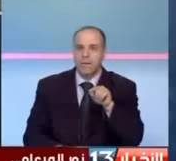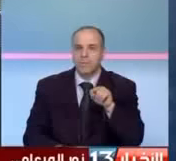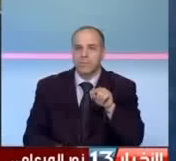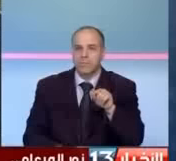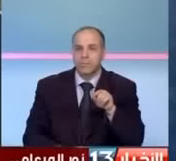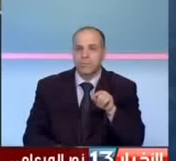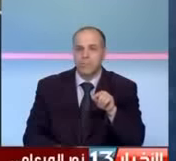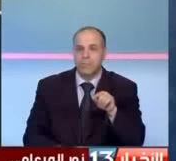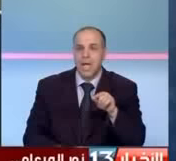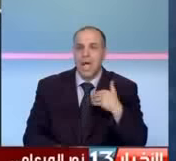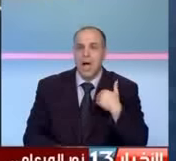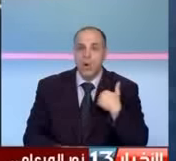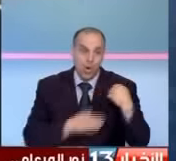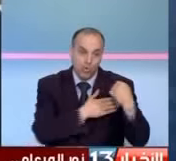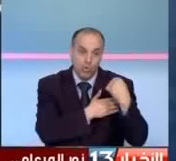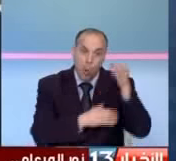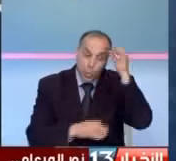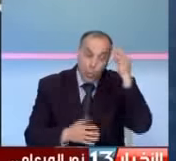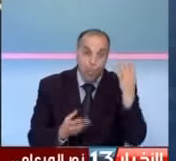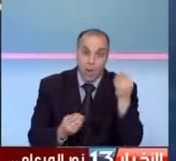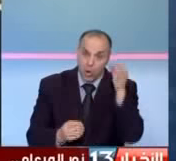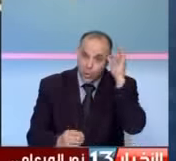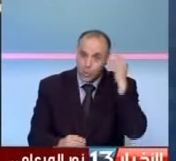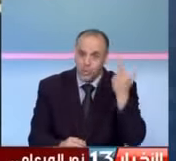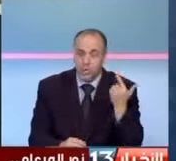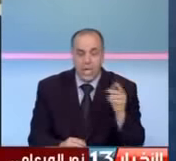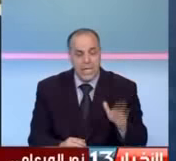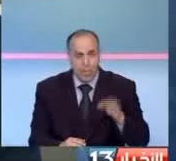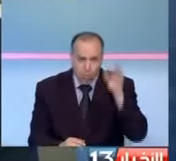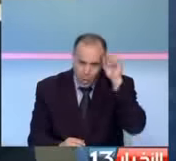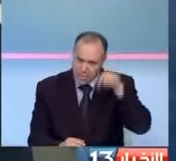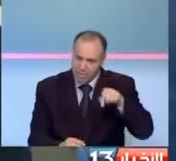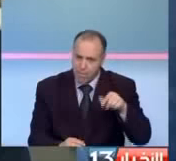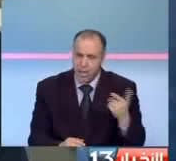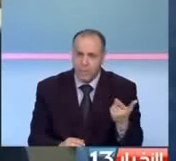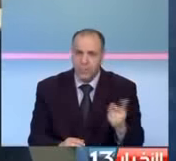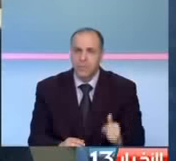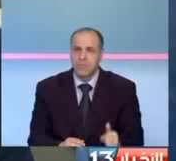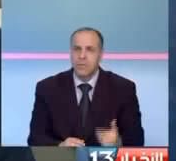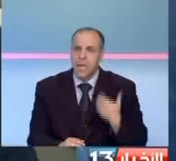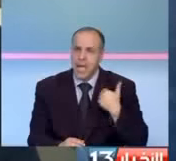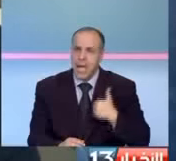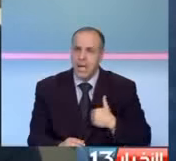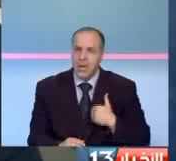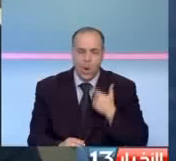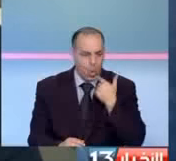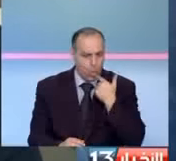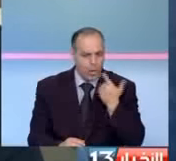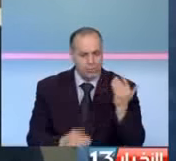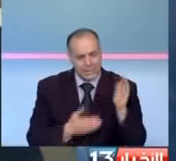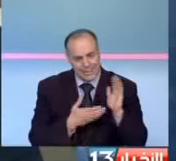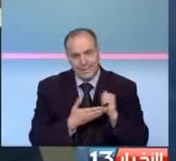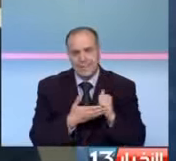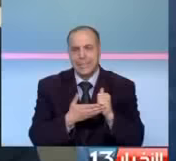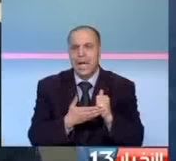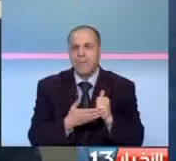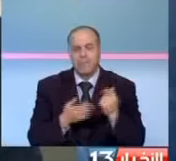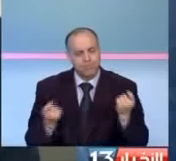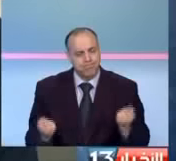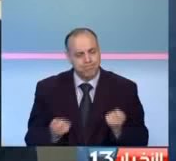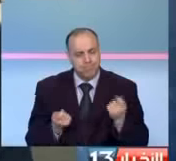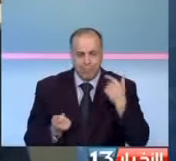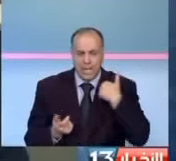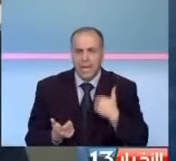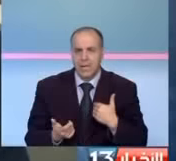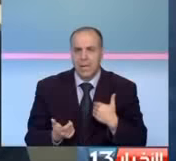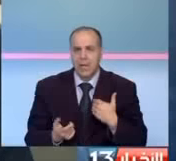ce qui est plus grave il y en a des champions depuis 2004 يلعبوا فيها. Donc احنا قررنا معناتها باش ندعموا الديسيبلين هذايا.